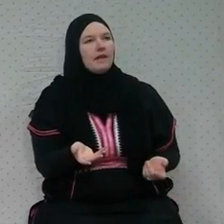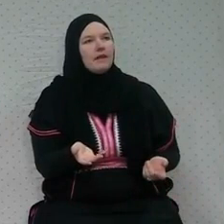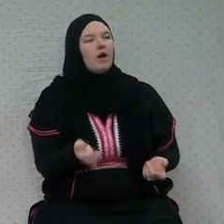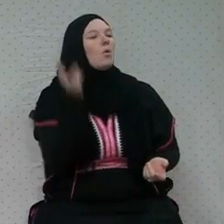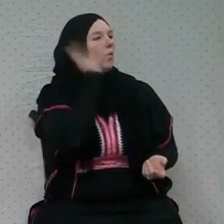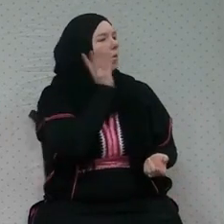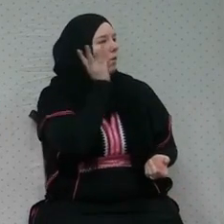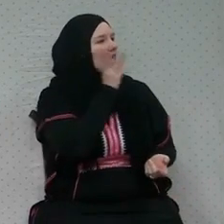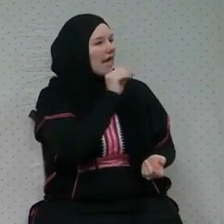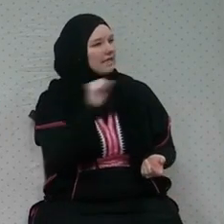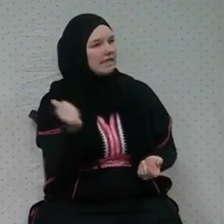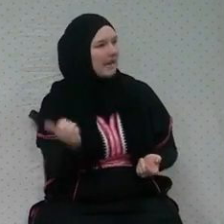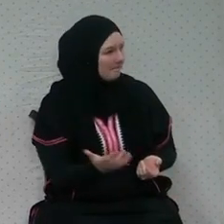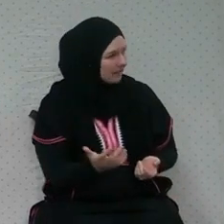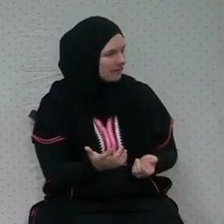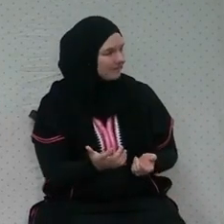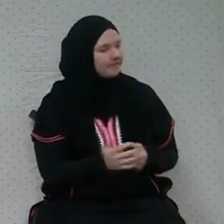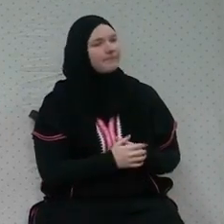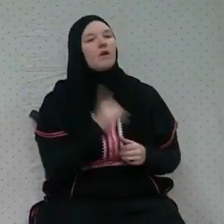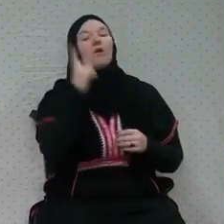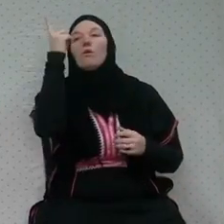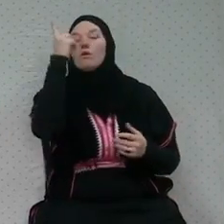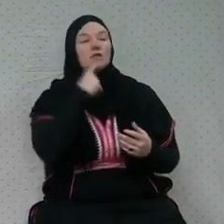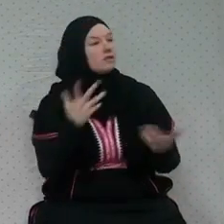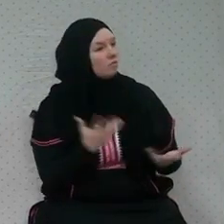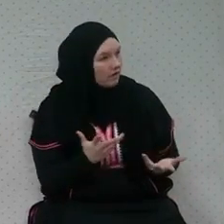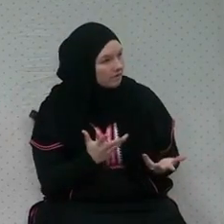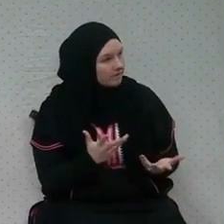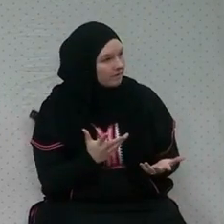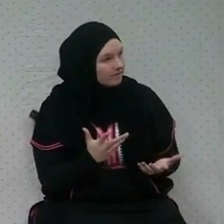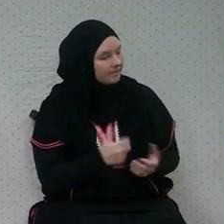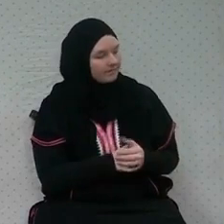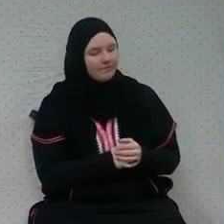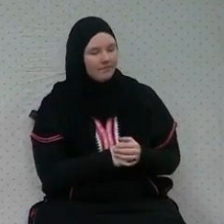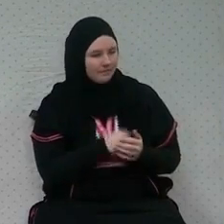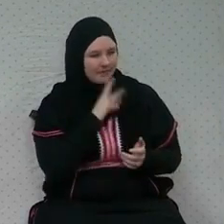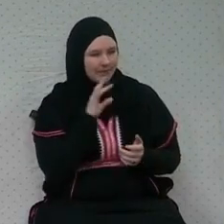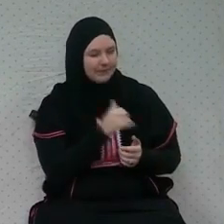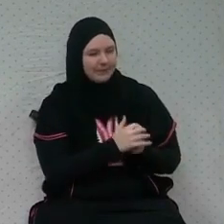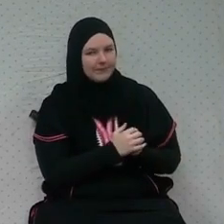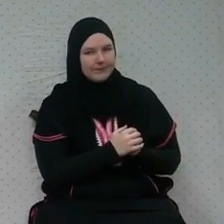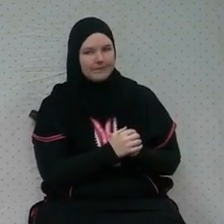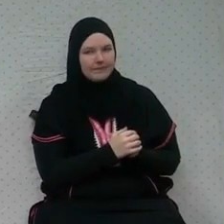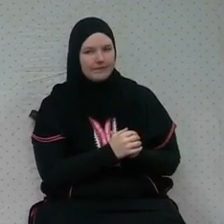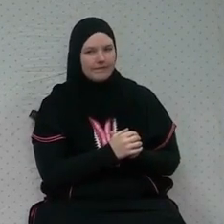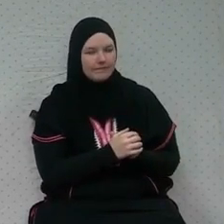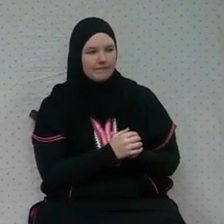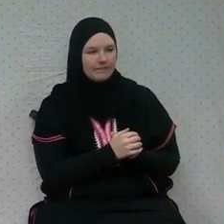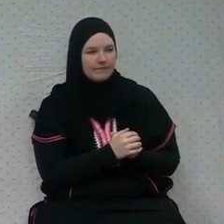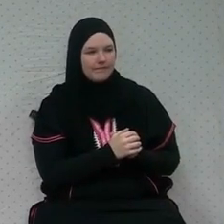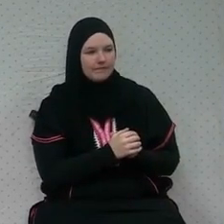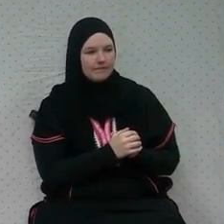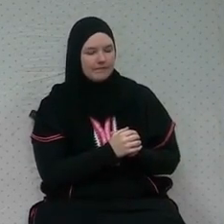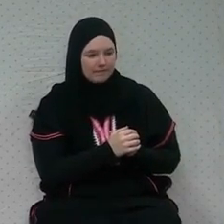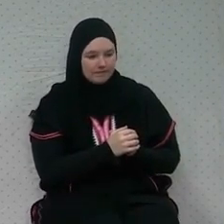gambling, Allah subhanahu wa ta'ala says what? إِنَّمَا الْخَمْرُ وَالْمَيْسِرُ وَالْأَزْلَامُ وَالْأَنْصَابُ